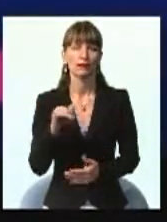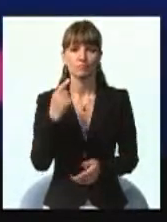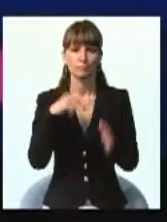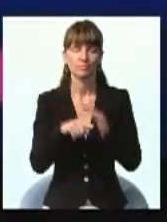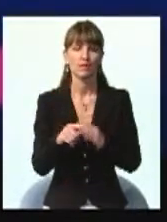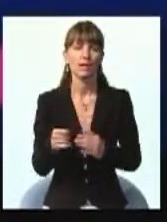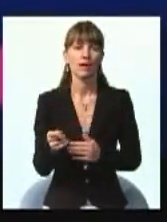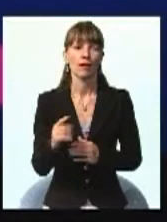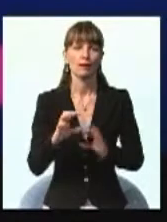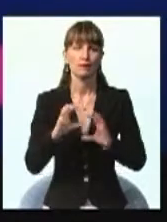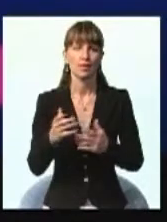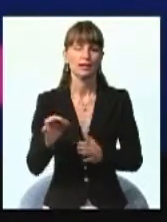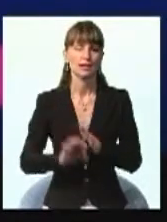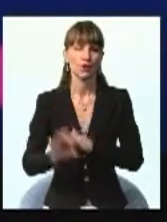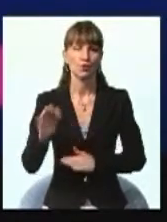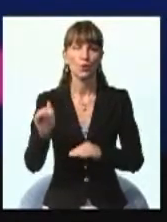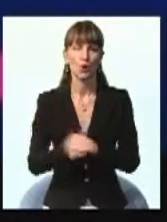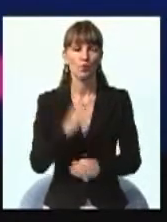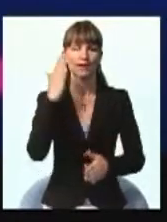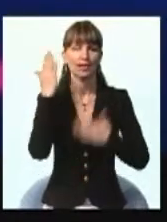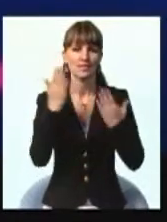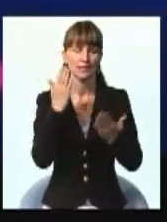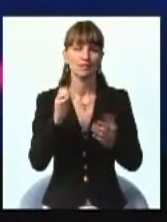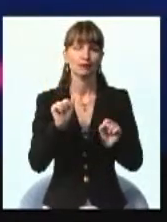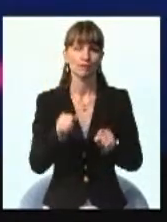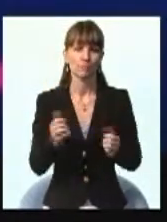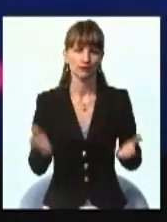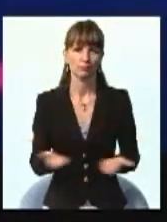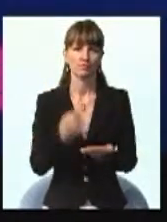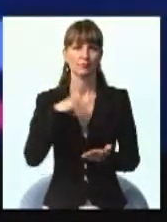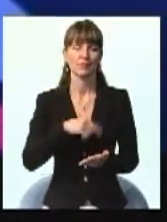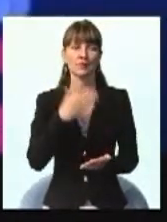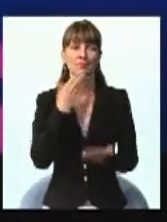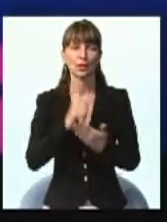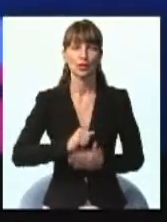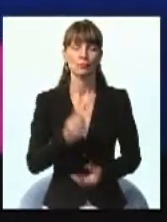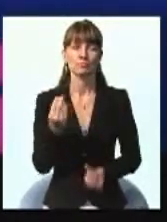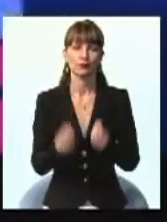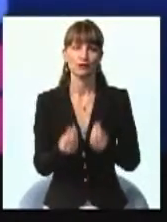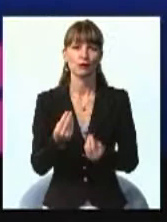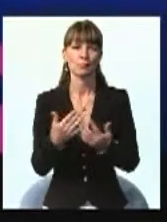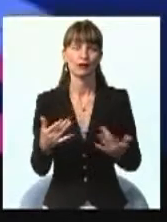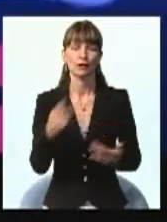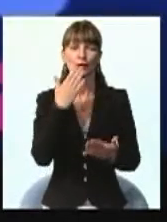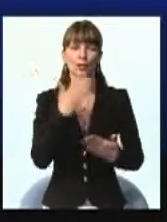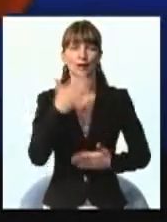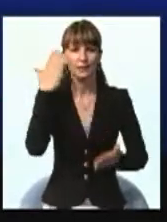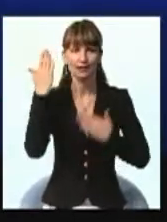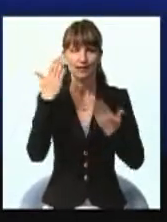сходу. Добрий, завжди веселий, джин любить підбадьорювати своїх друзів жартами та пустощами. Він обожнює